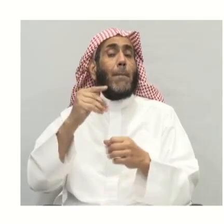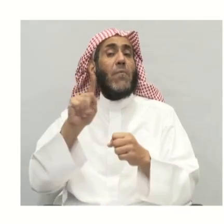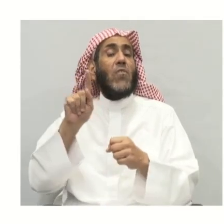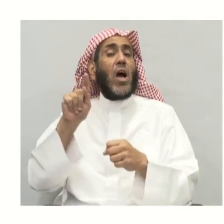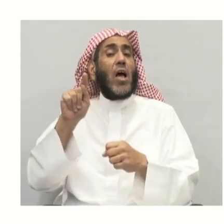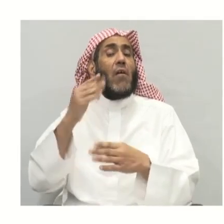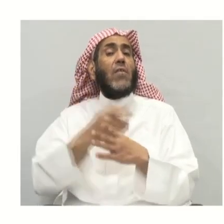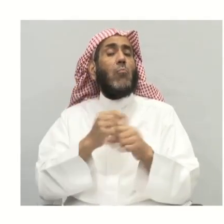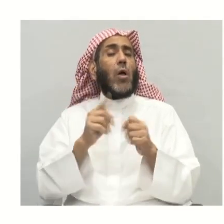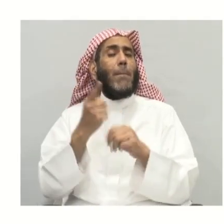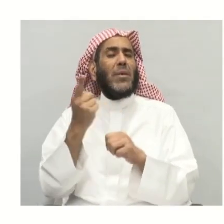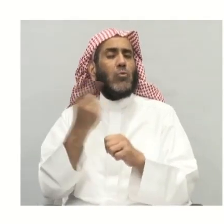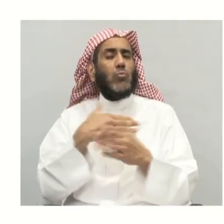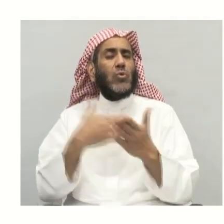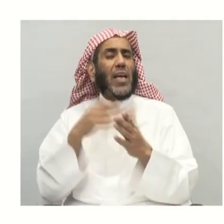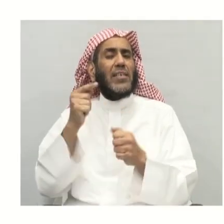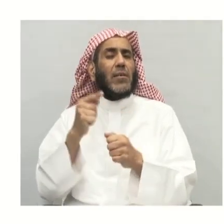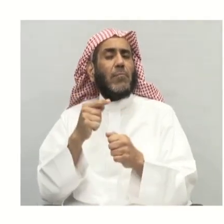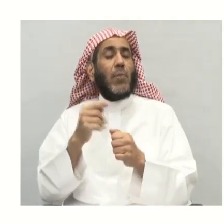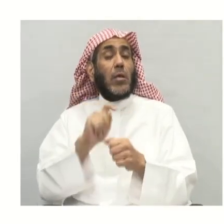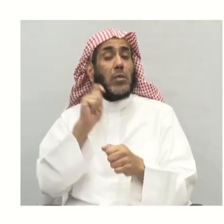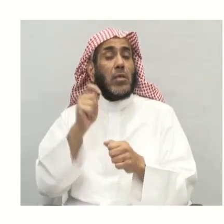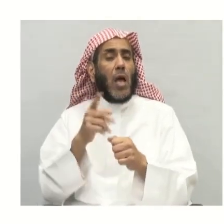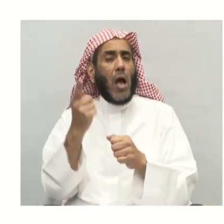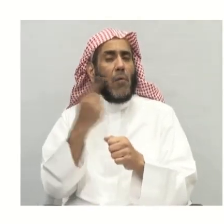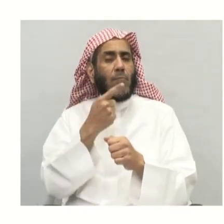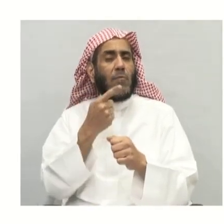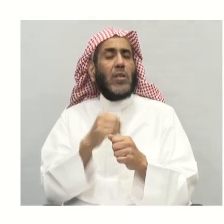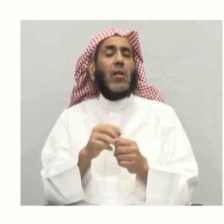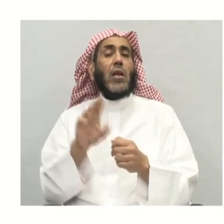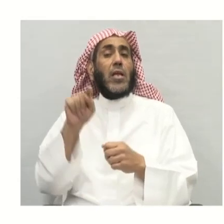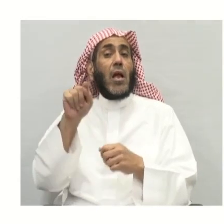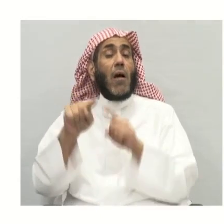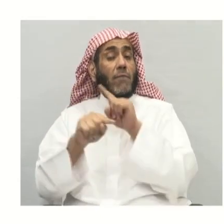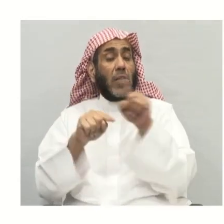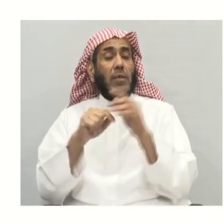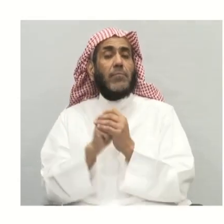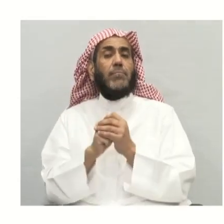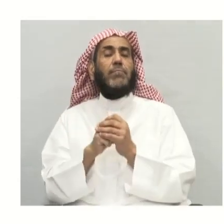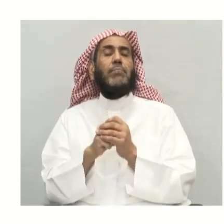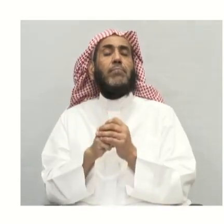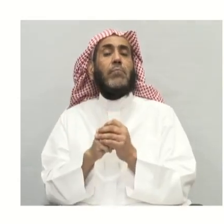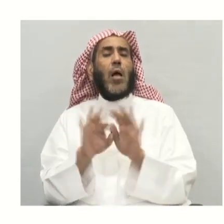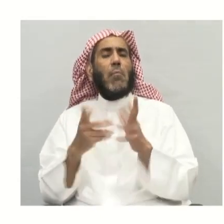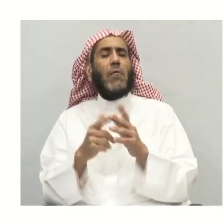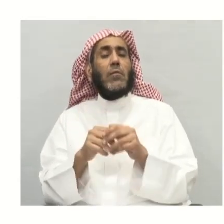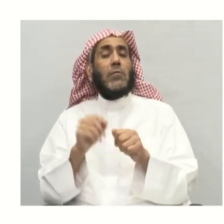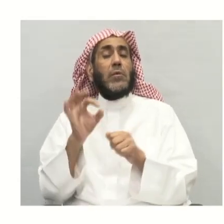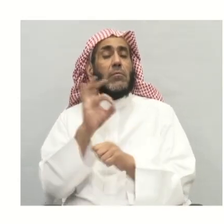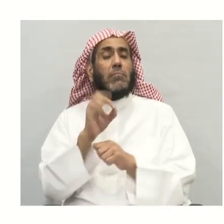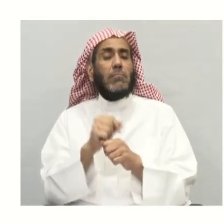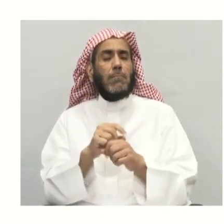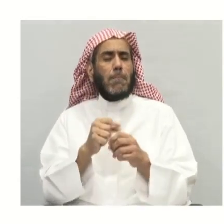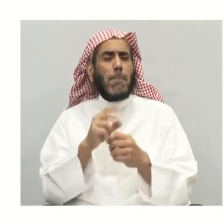هي التي نصبت وعلامه نصبه هنا اصليه وهي الفتحه الظاهره على اخره اما في حاله الجزم